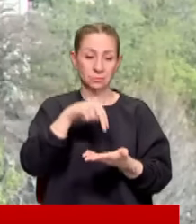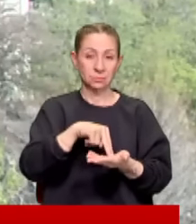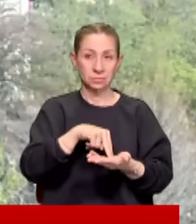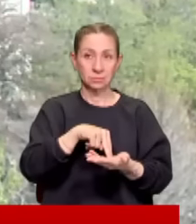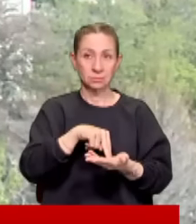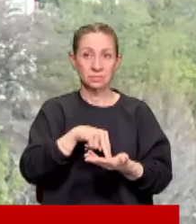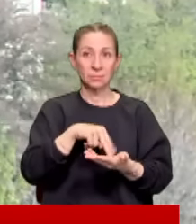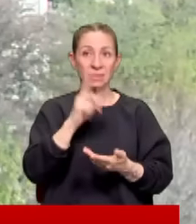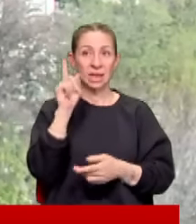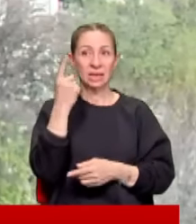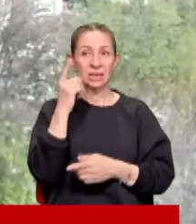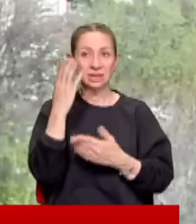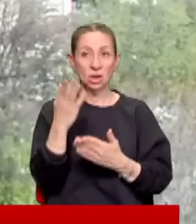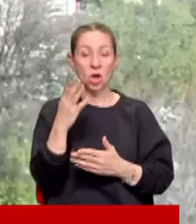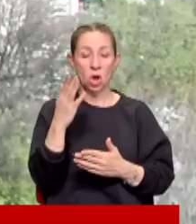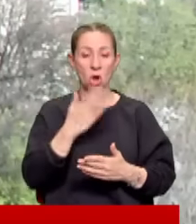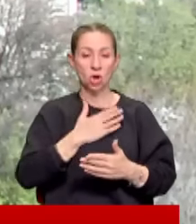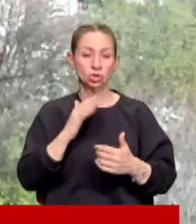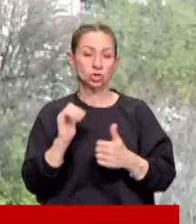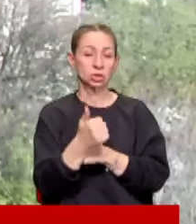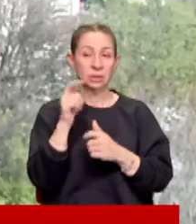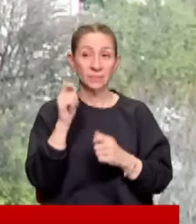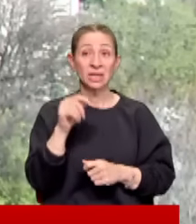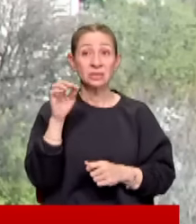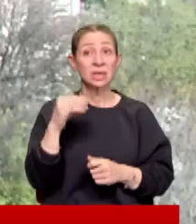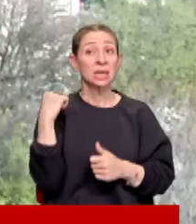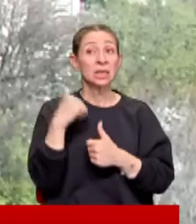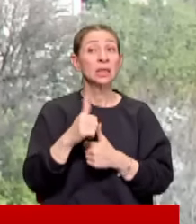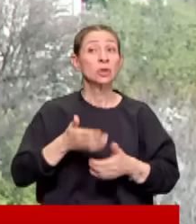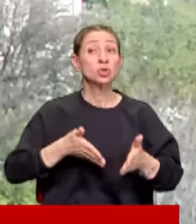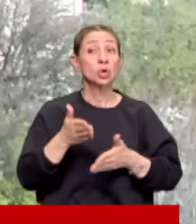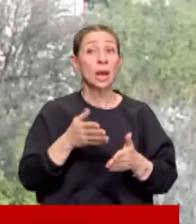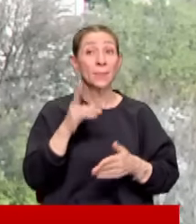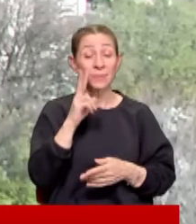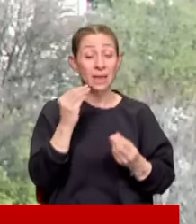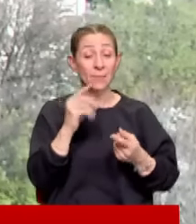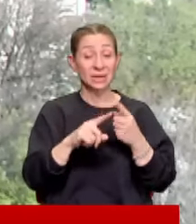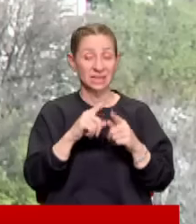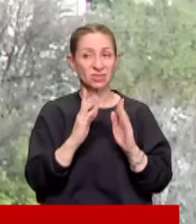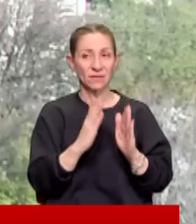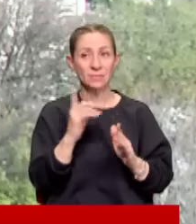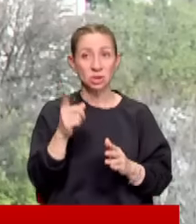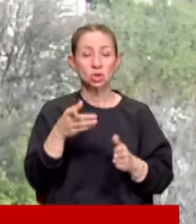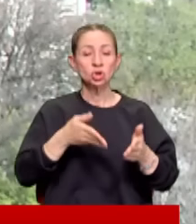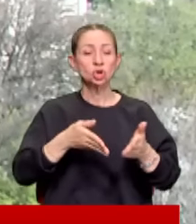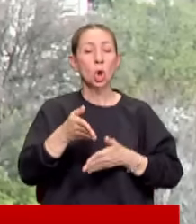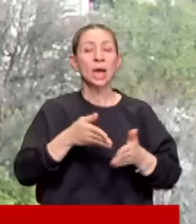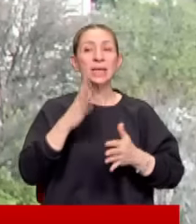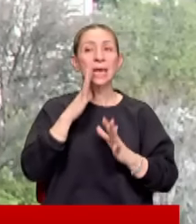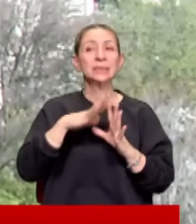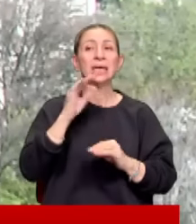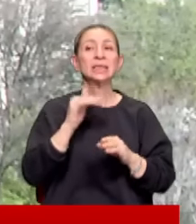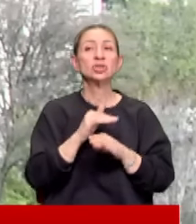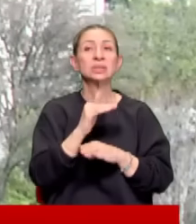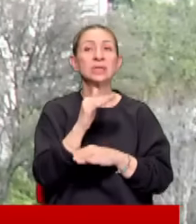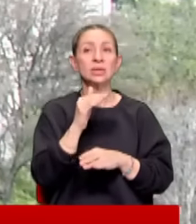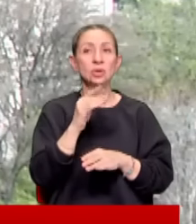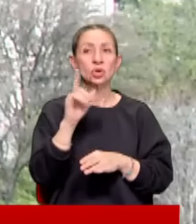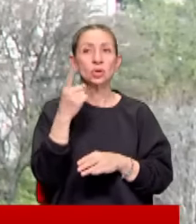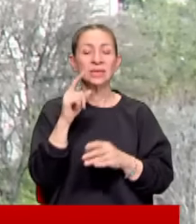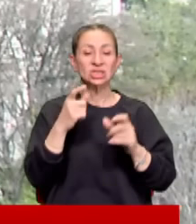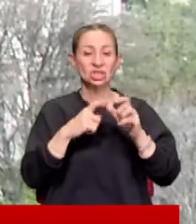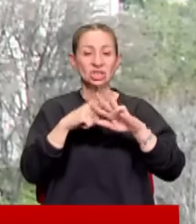taşıyan bir liderdi. Öncülük de etti. Şimdi yeniden sokakta kalalım. İYİ Parti'den devam edeceğiz. Sokakta insanlar yaşadıkları, yönetmenimizden